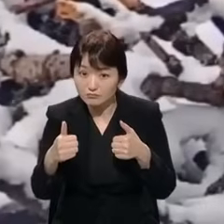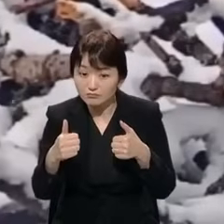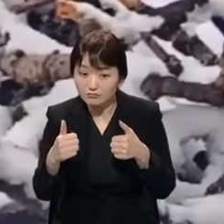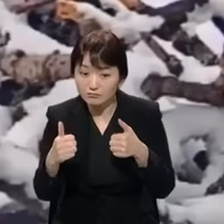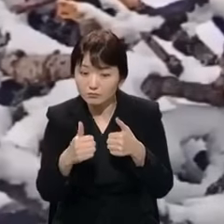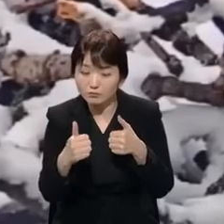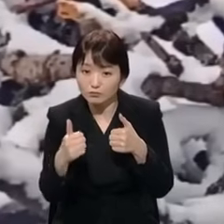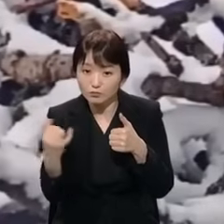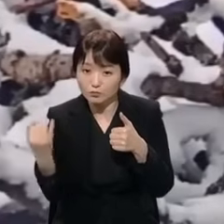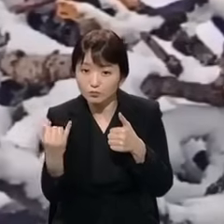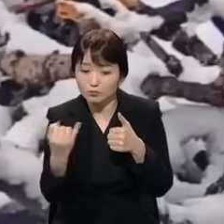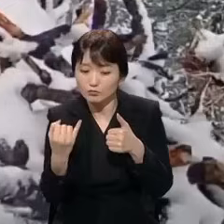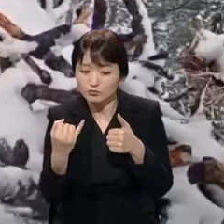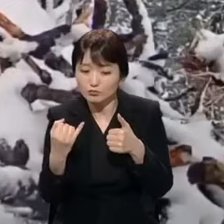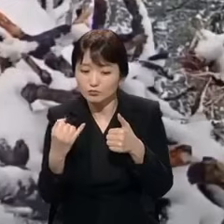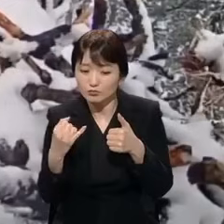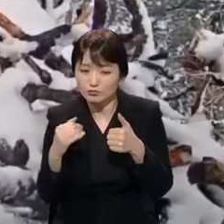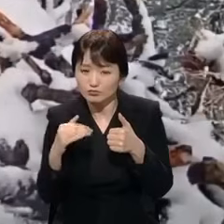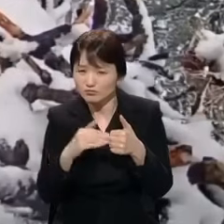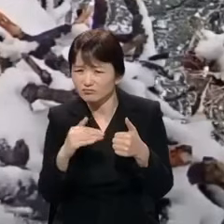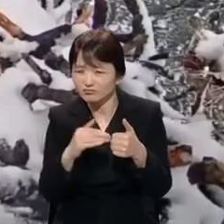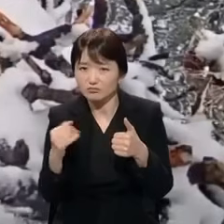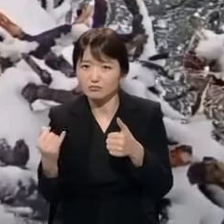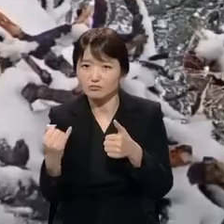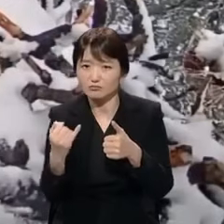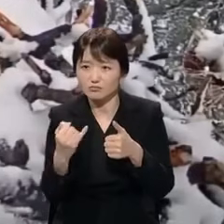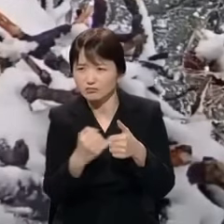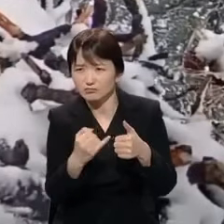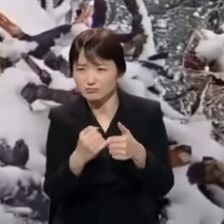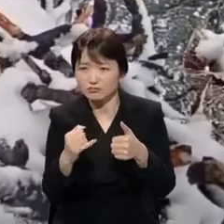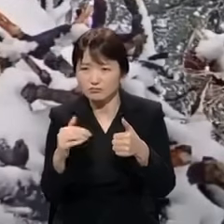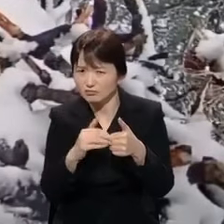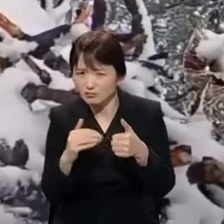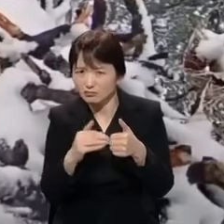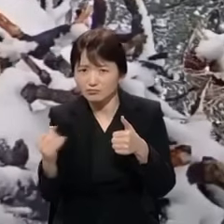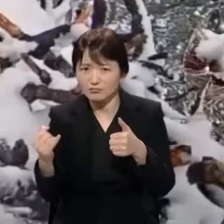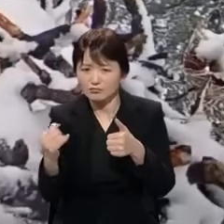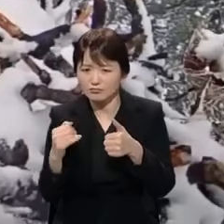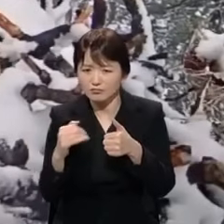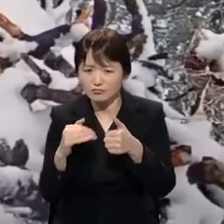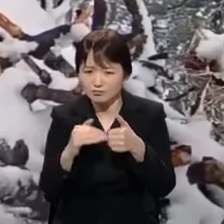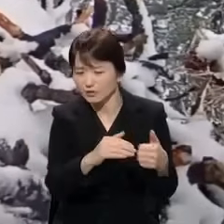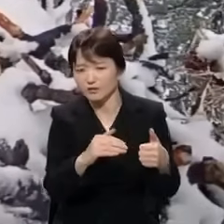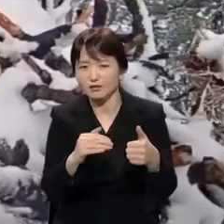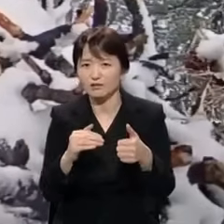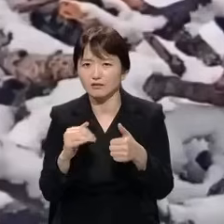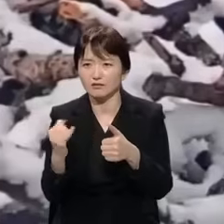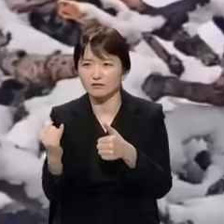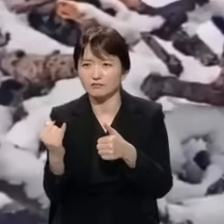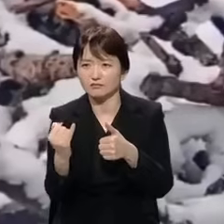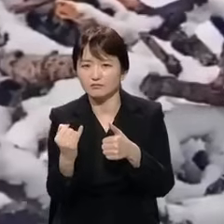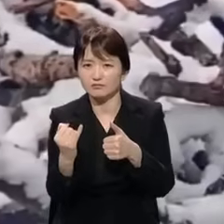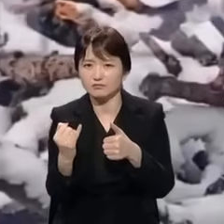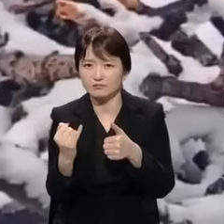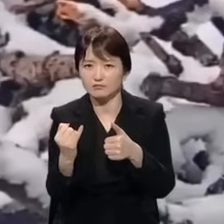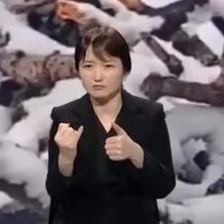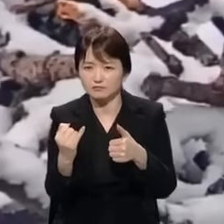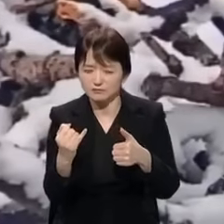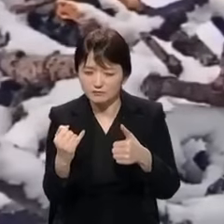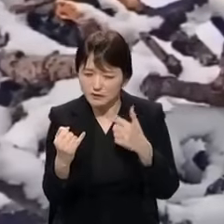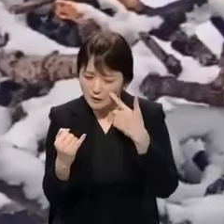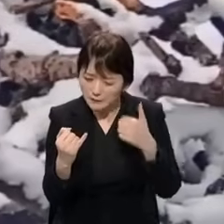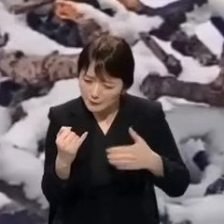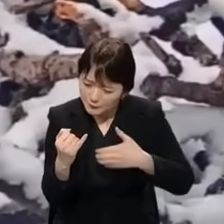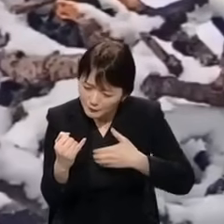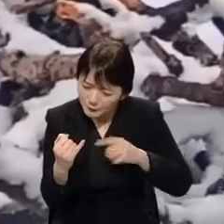더 가까이 다가와서 눈치를 주기 시작합니다. 강력한 눈빛을 쏘아붙이면서 비키라고 압박을 하는데 새끼들을 더 품고 싶었던